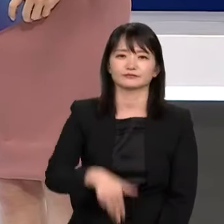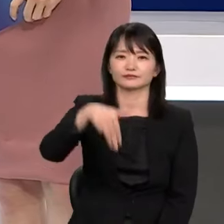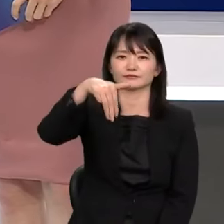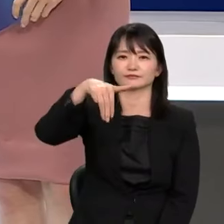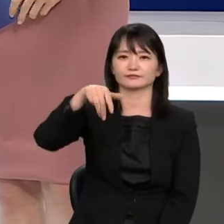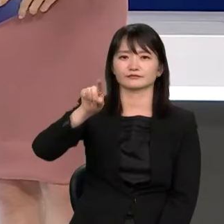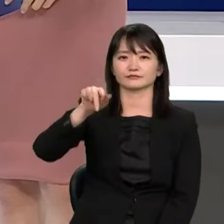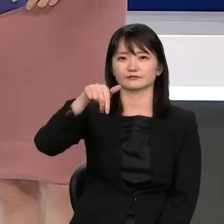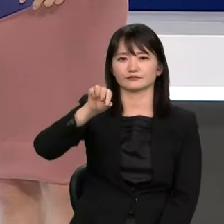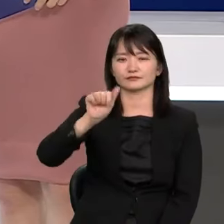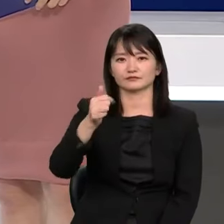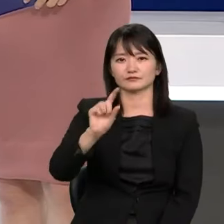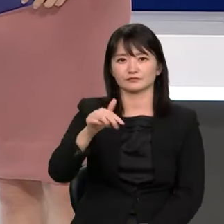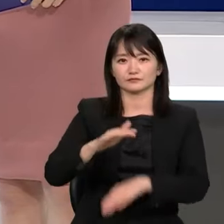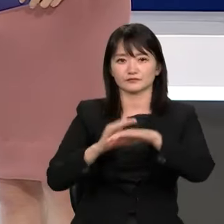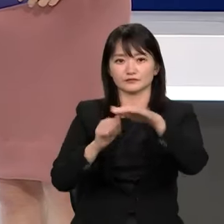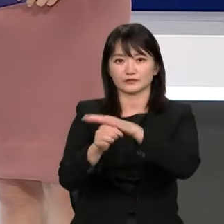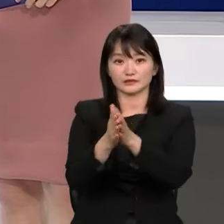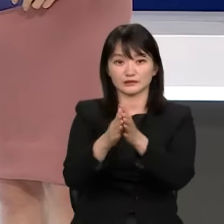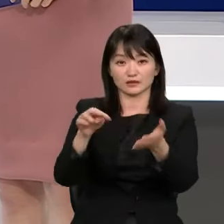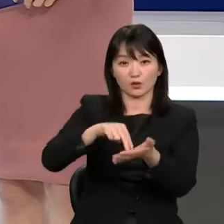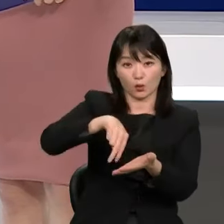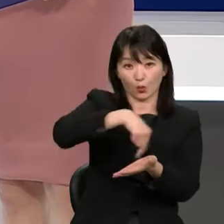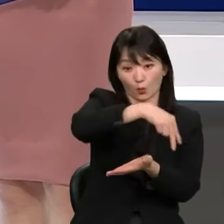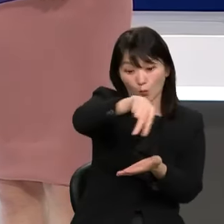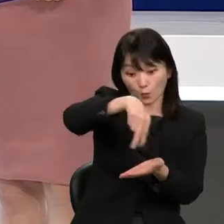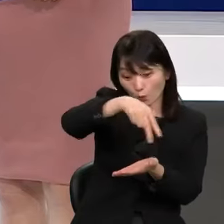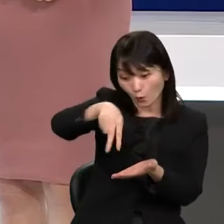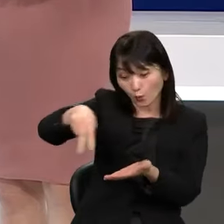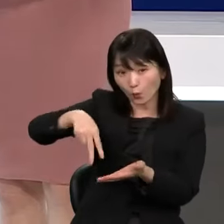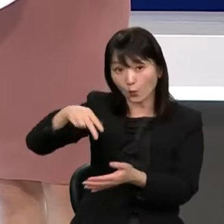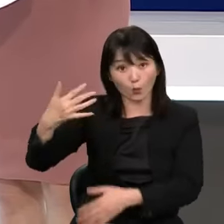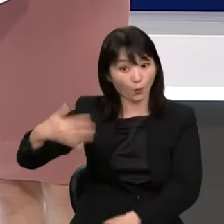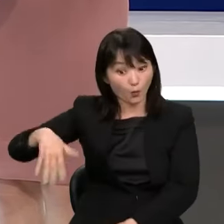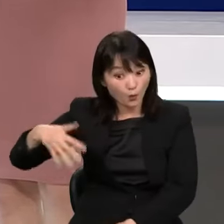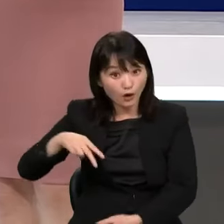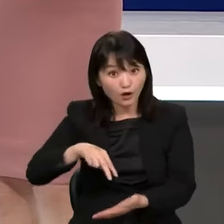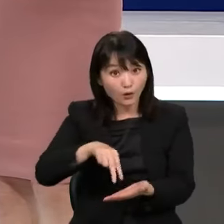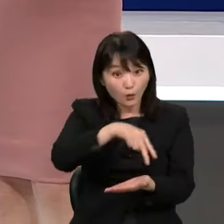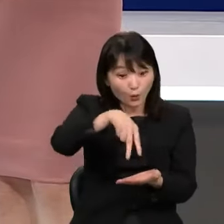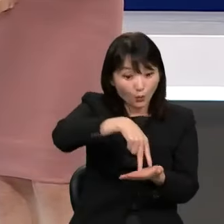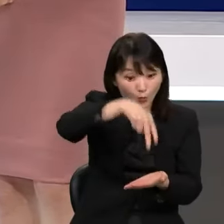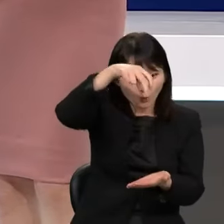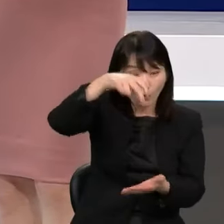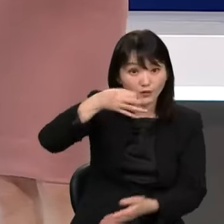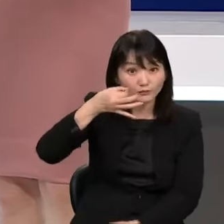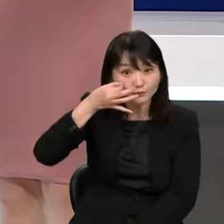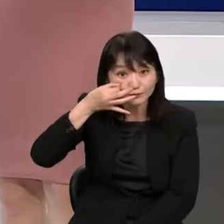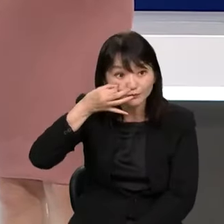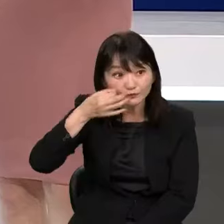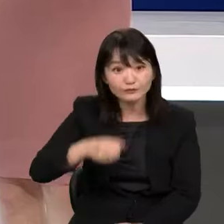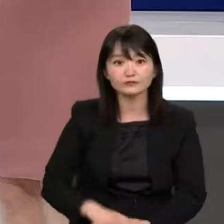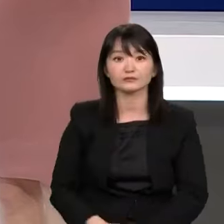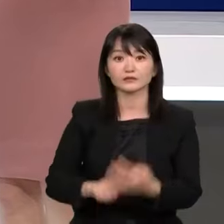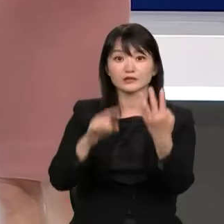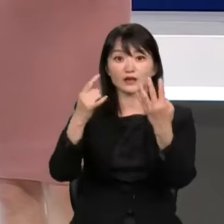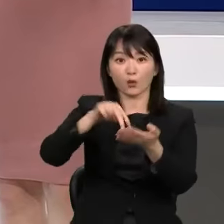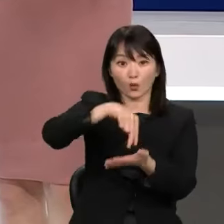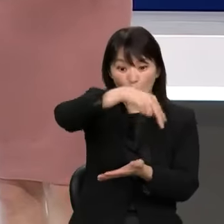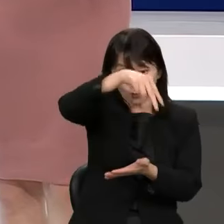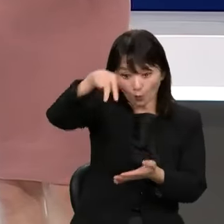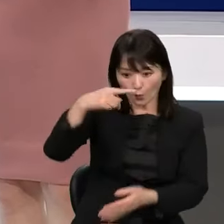차준환 선수 시작부터 빙판 위를 힘차게 가로지릅니다. 점프도 한번 볼까요? 와, 4회전